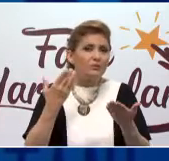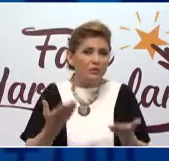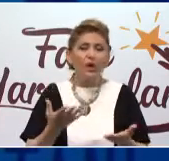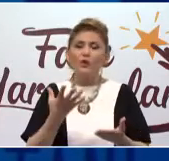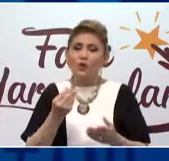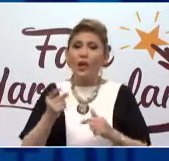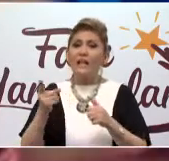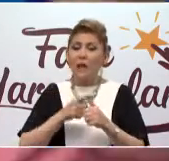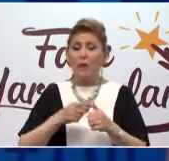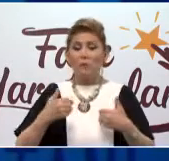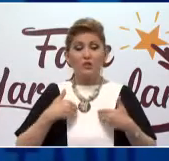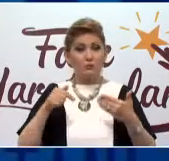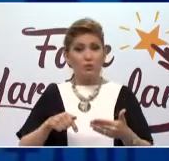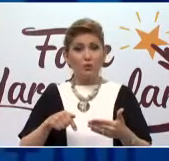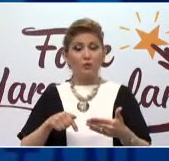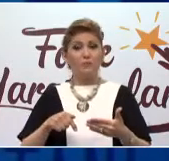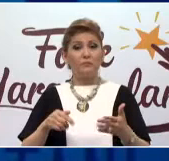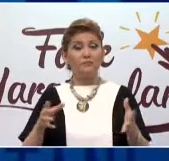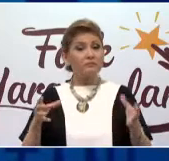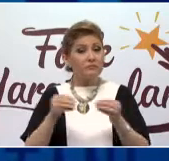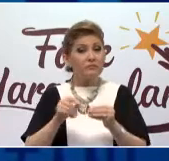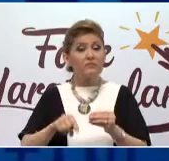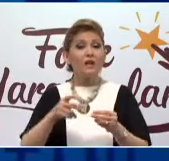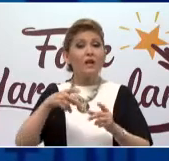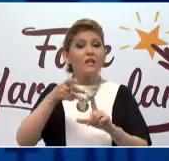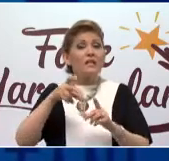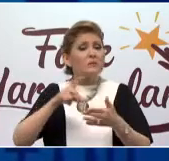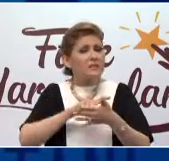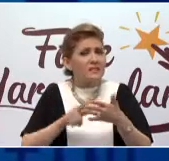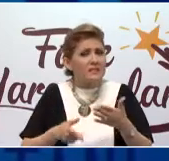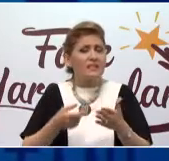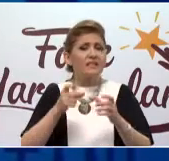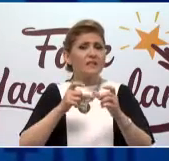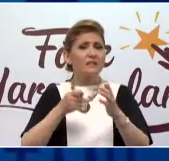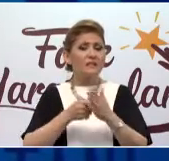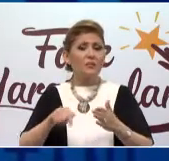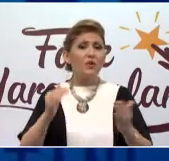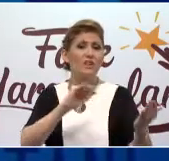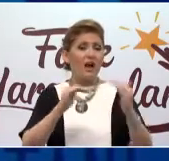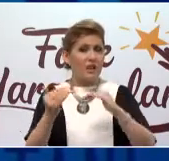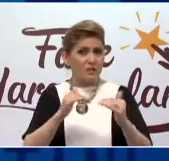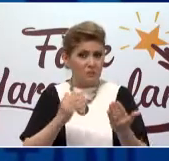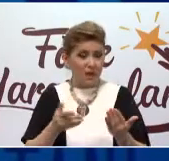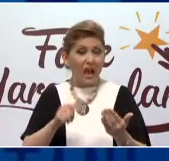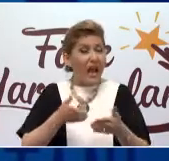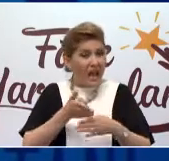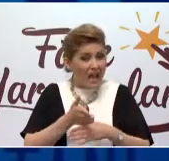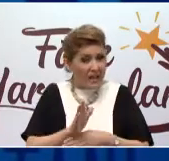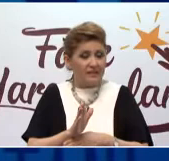çok temelde biz bütün bu makro siyasette gündelik hayatın akışı içinde bir dayanışma inşa etmeye çalışıyoruz. Çünkü esas